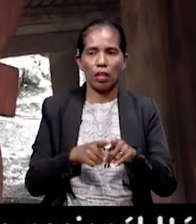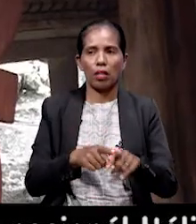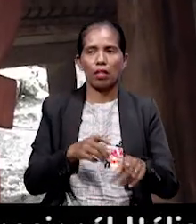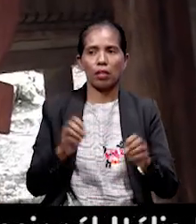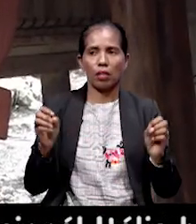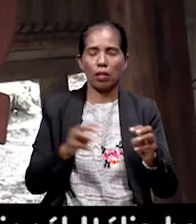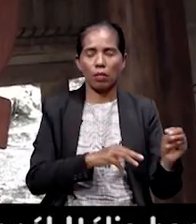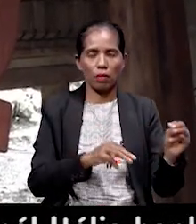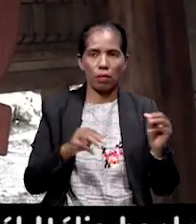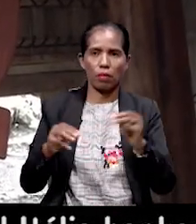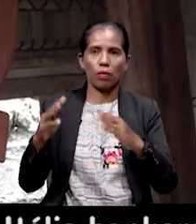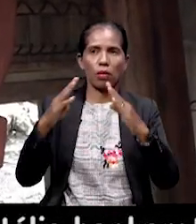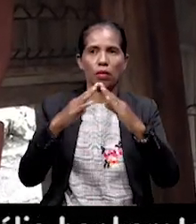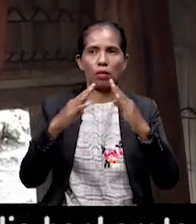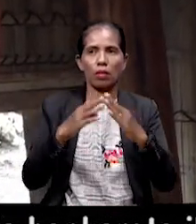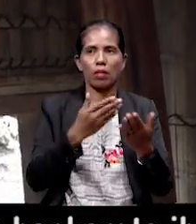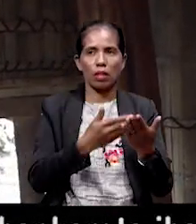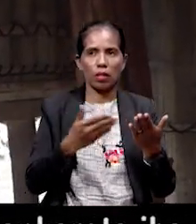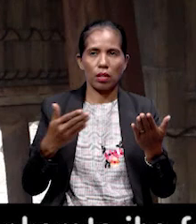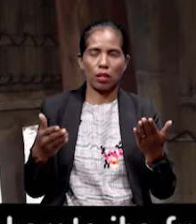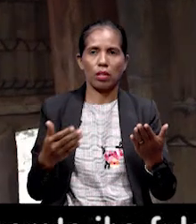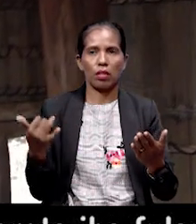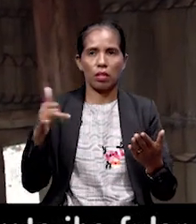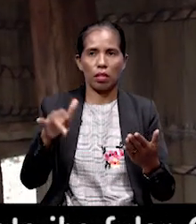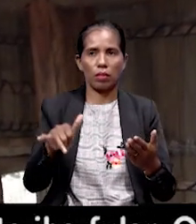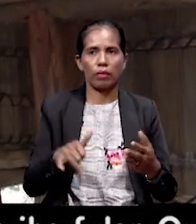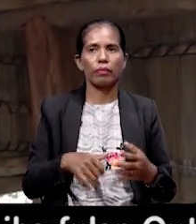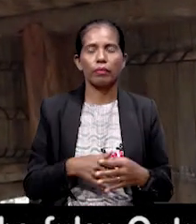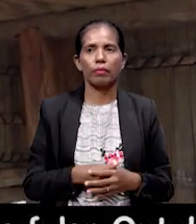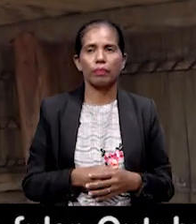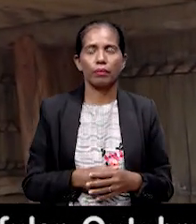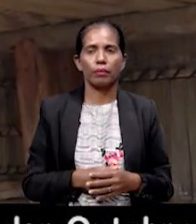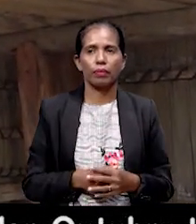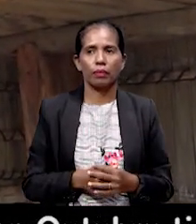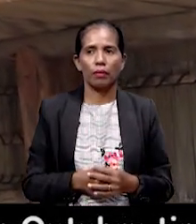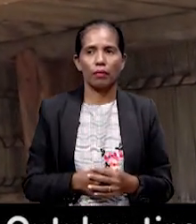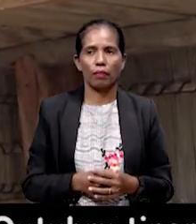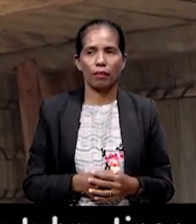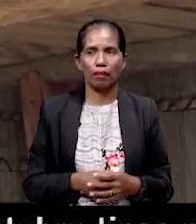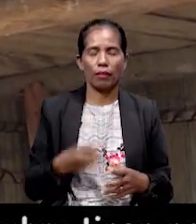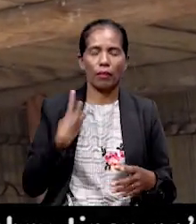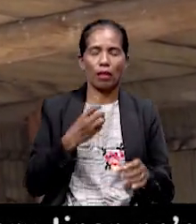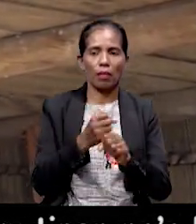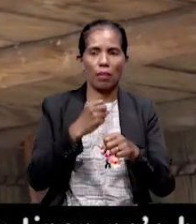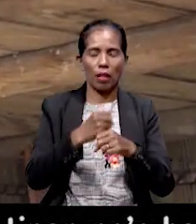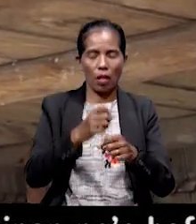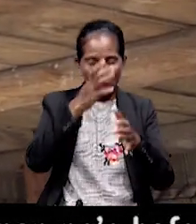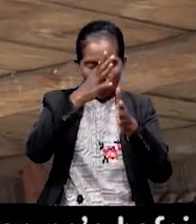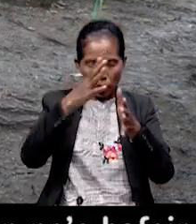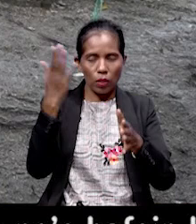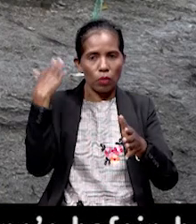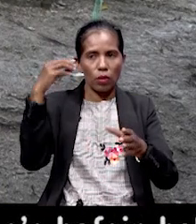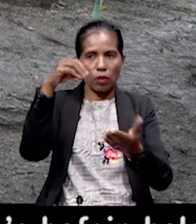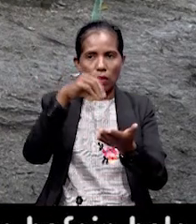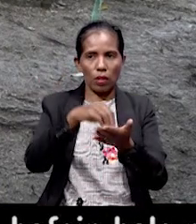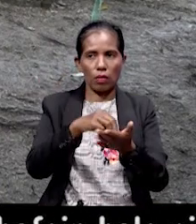sela modifika Uma-Lisan hosasan lozanian nebe buat nebe mansam nebe ala sira tau helaba